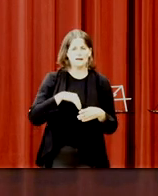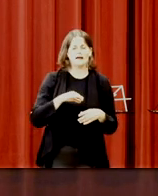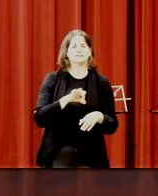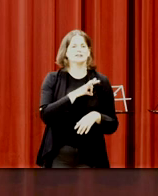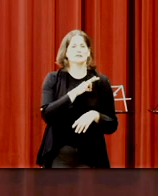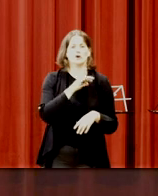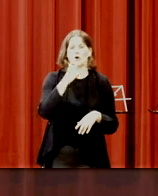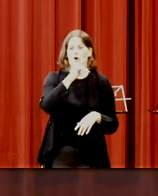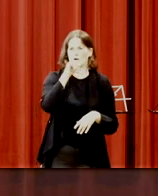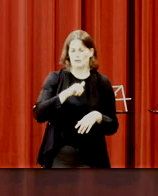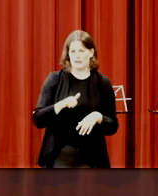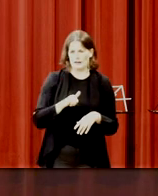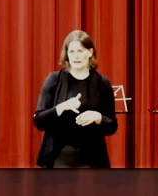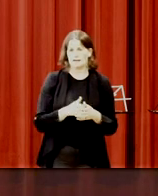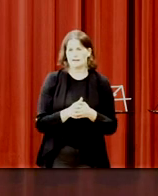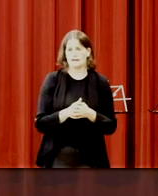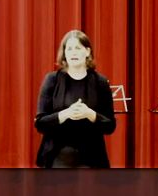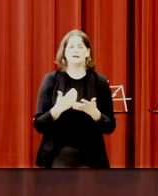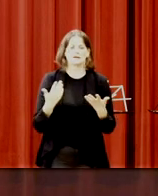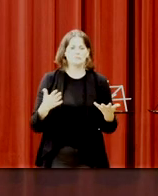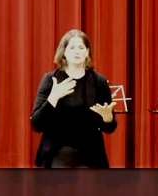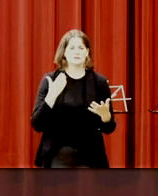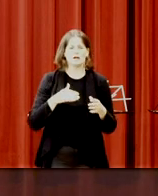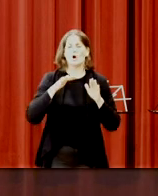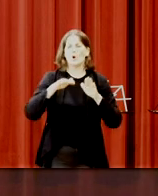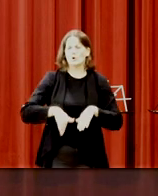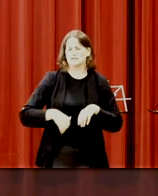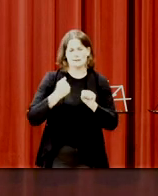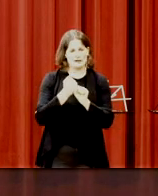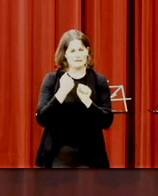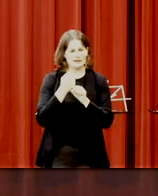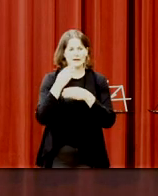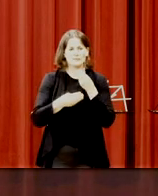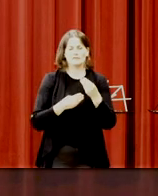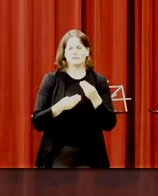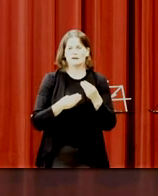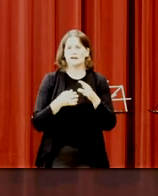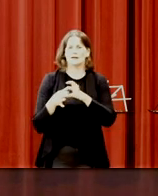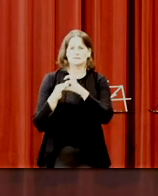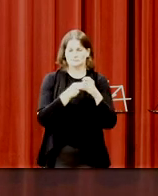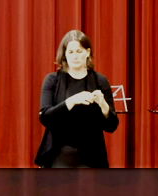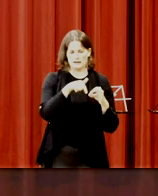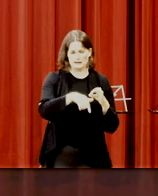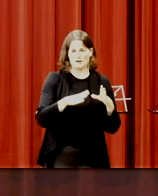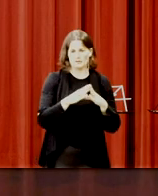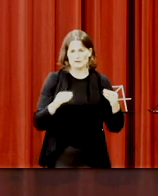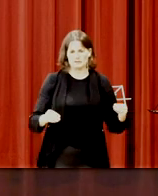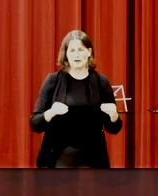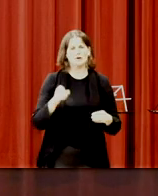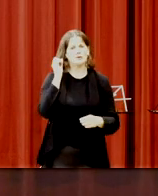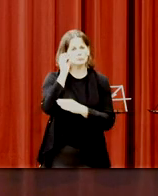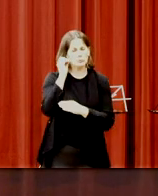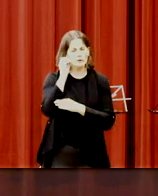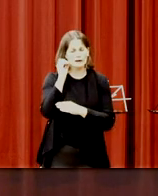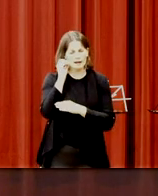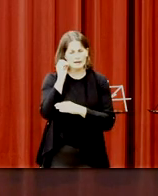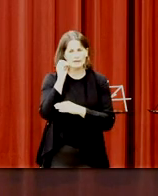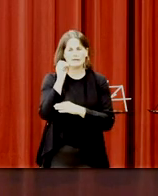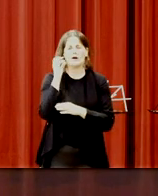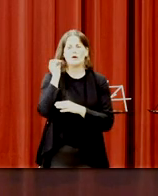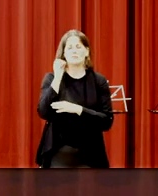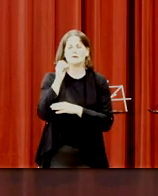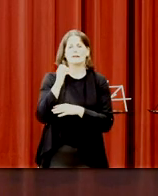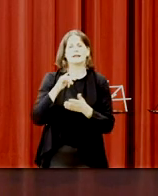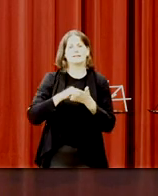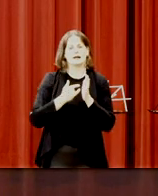ser ponent del Pla Triennal del Consell Social. A ells dos un reconeixement especial perquè ens van facilitar moltíssim la feina